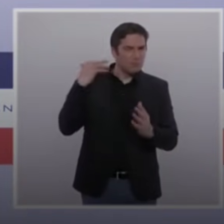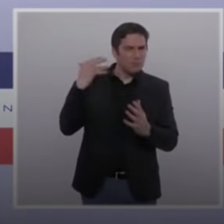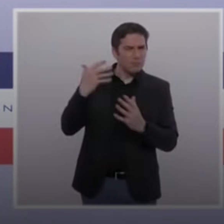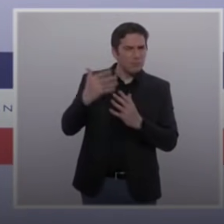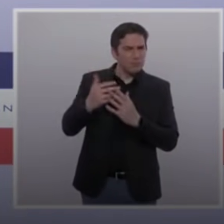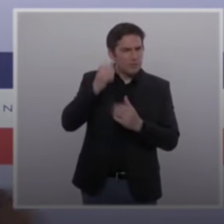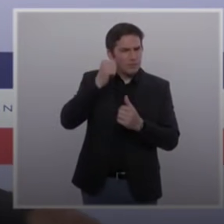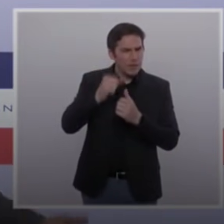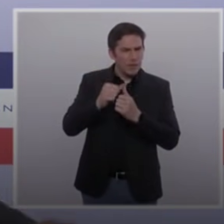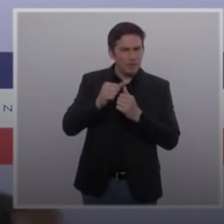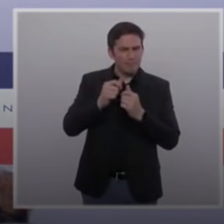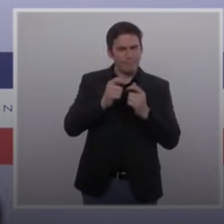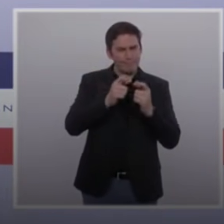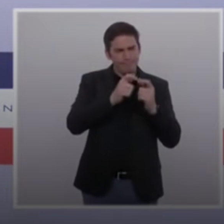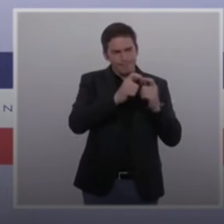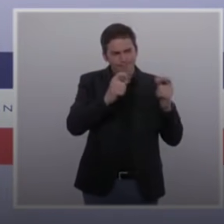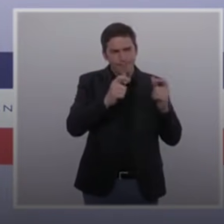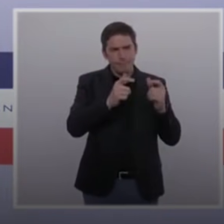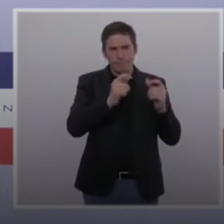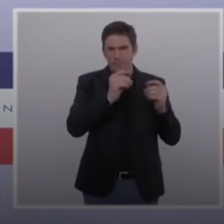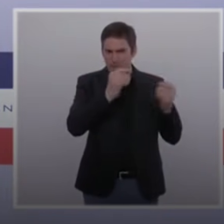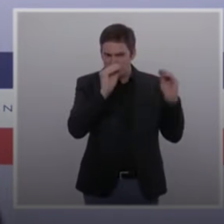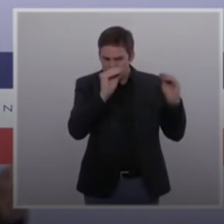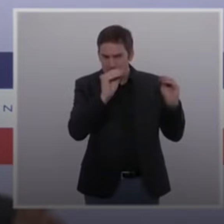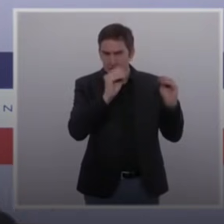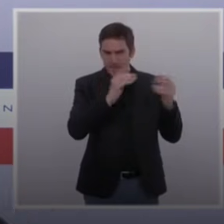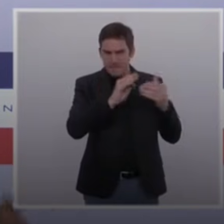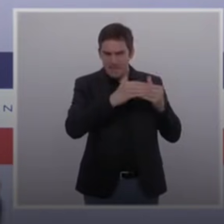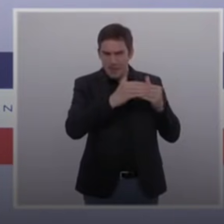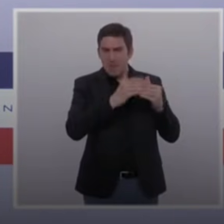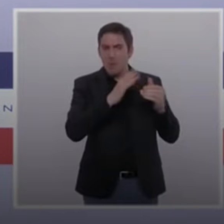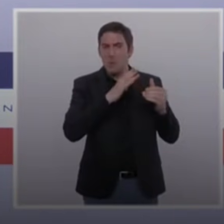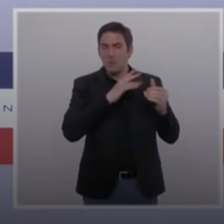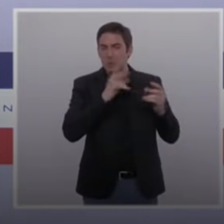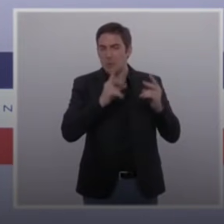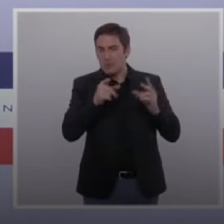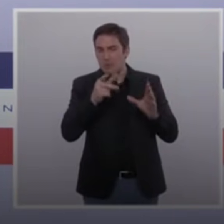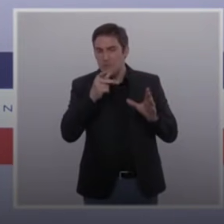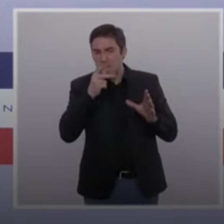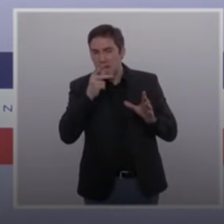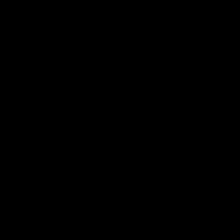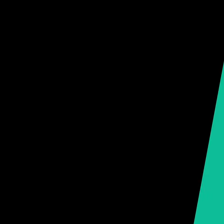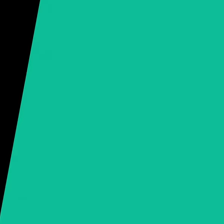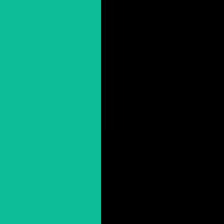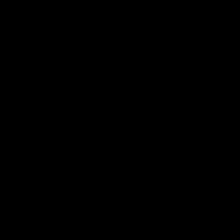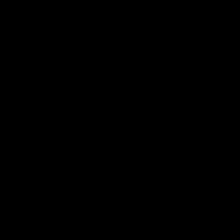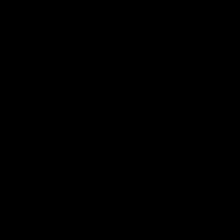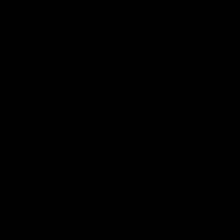fermés, avec évidemment les commerces, et puis certaines terrasses et certains lieux de culture.